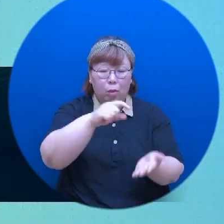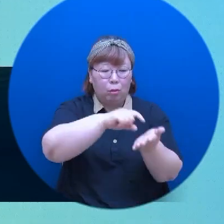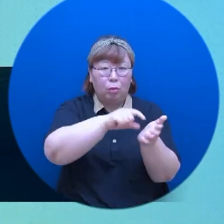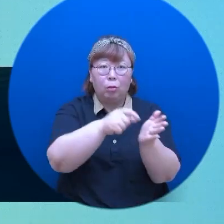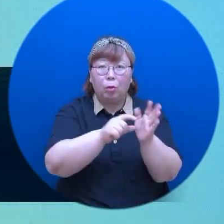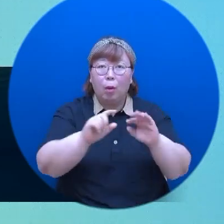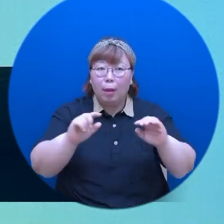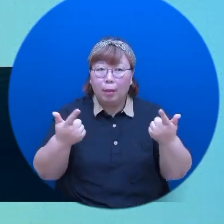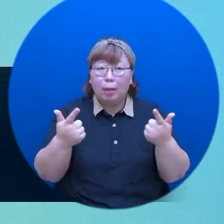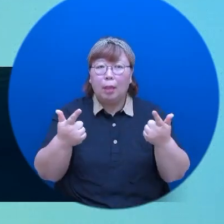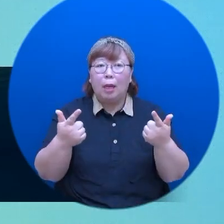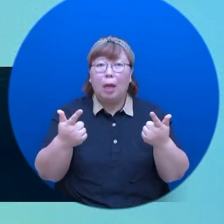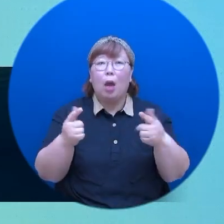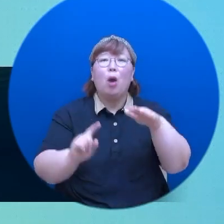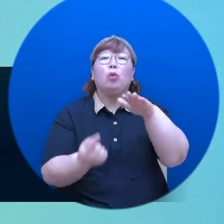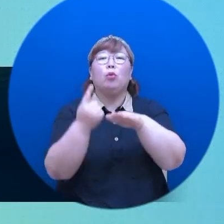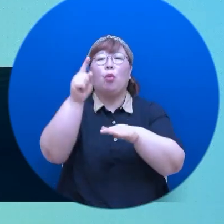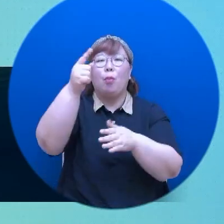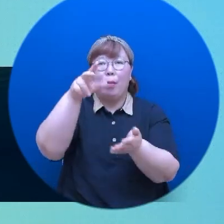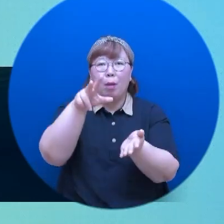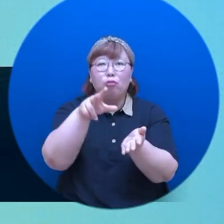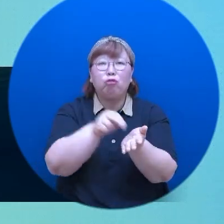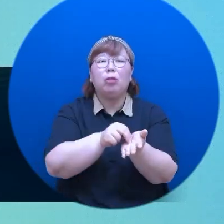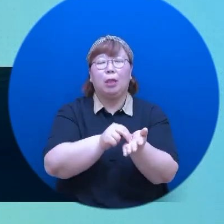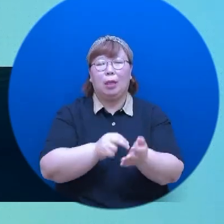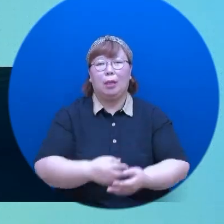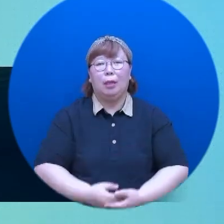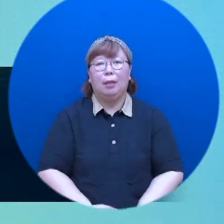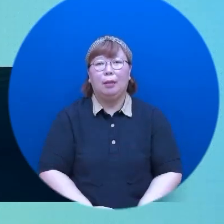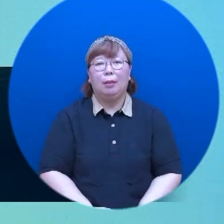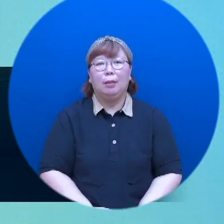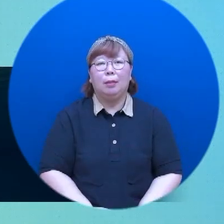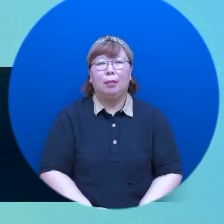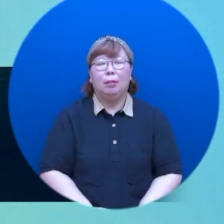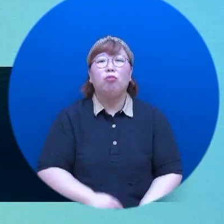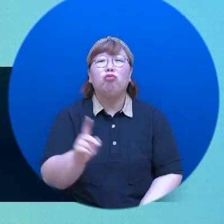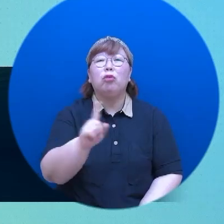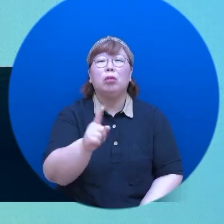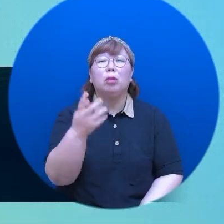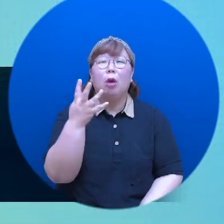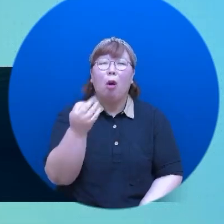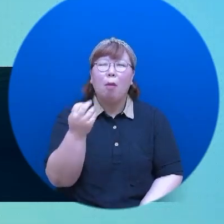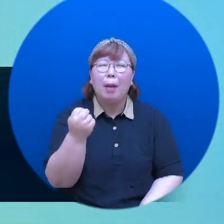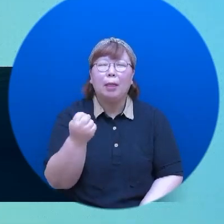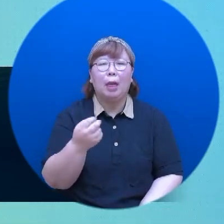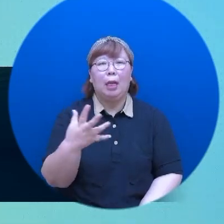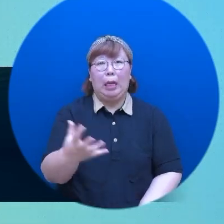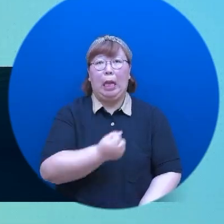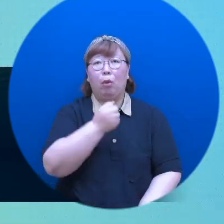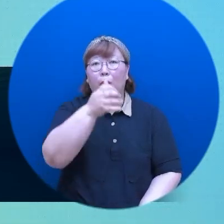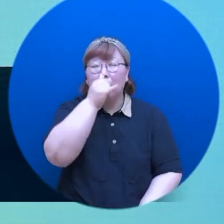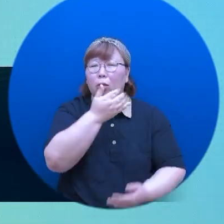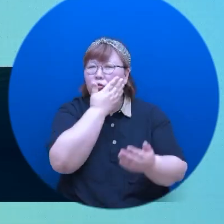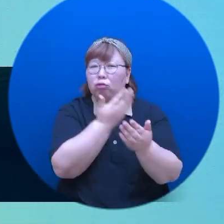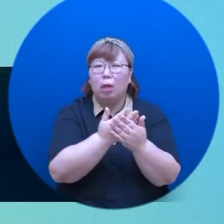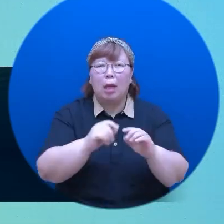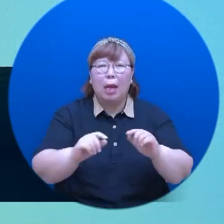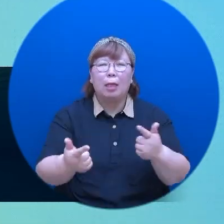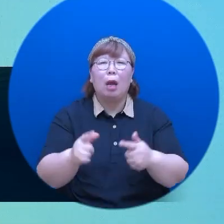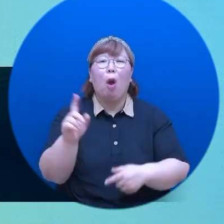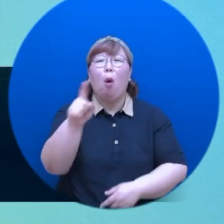크기가 아니라 높이의 문제이다. 무엇을 얼마나 가졌느냐가 아니라